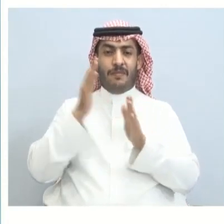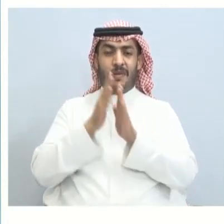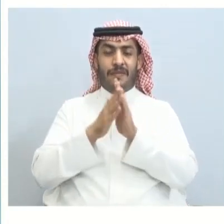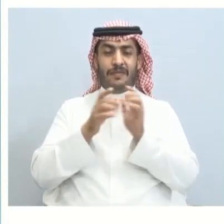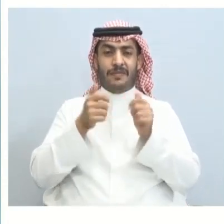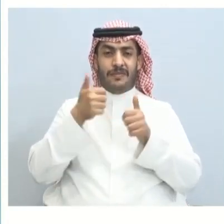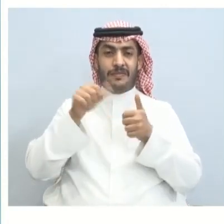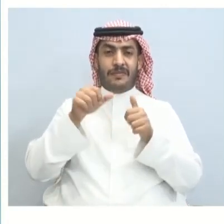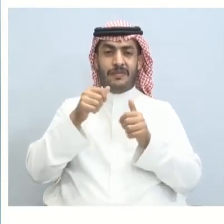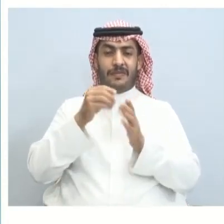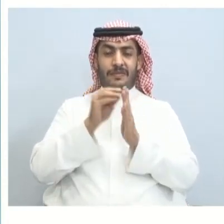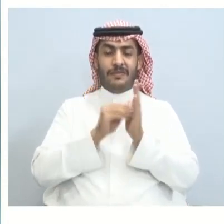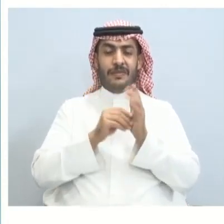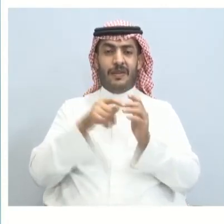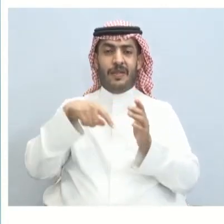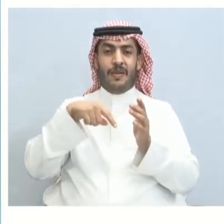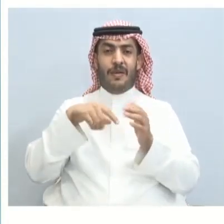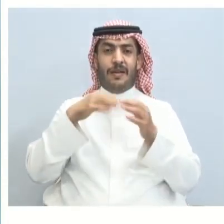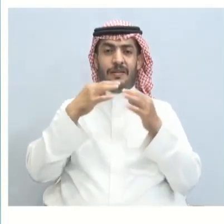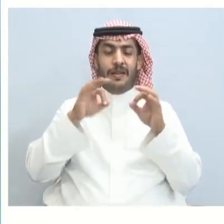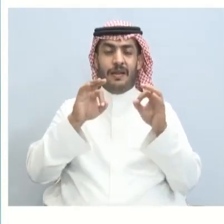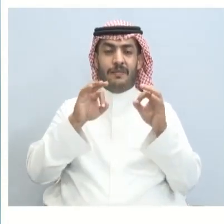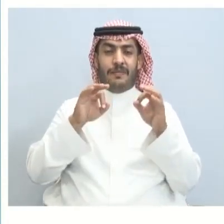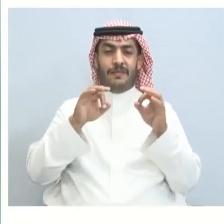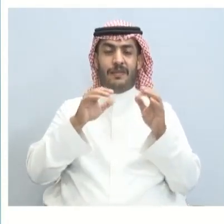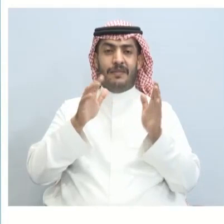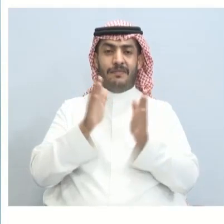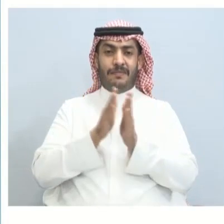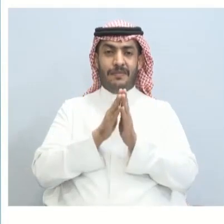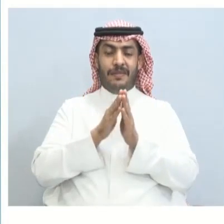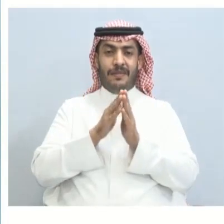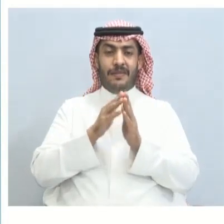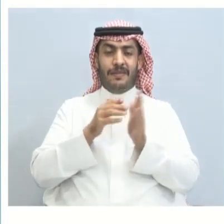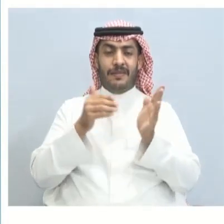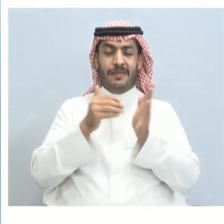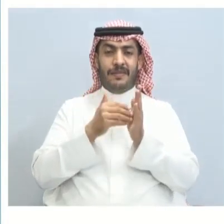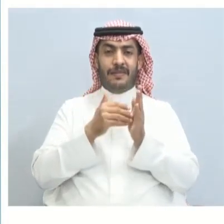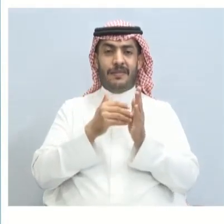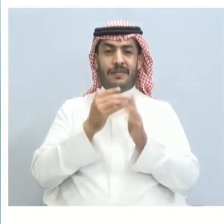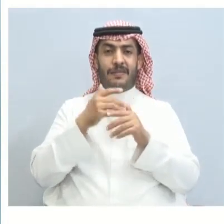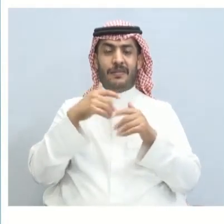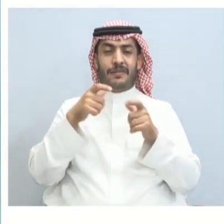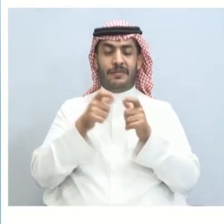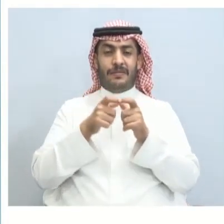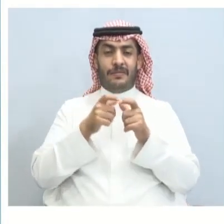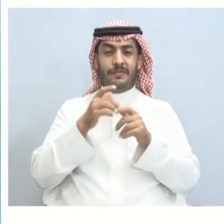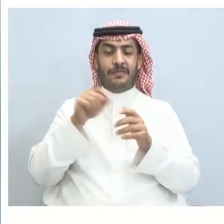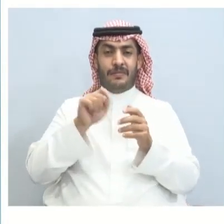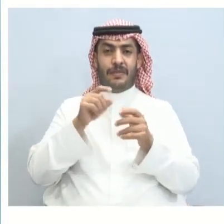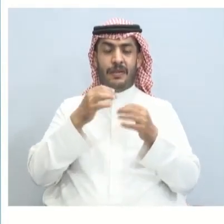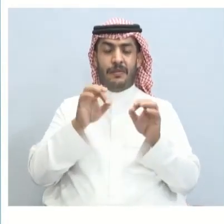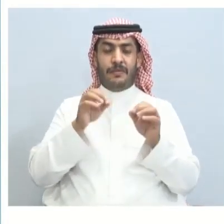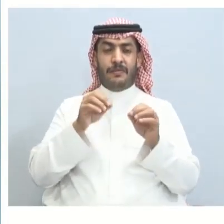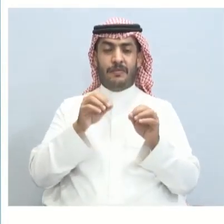تعليقات سجل الحضور توقيعهم المحضر الذي تم اعداده في نهايه ايضا الاجتماع توقيعات